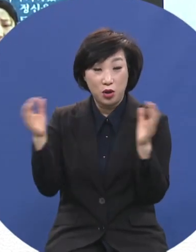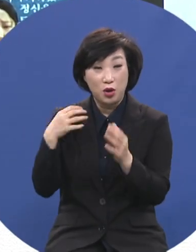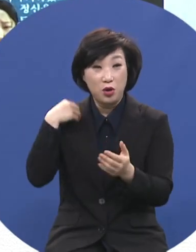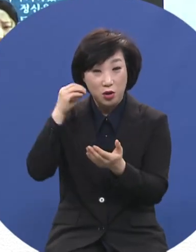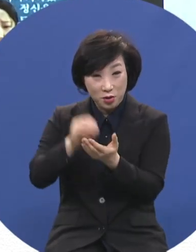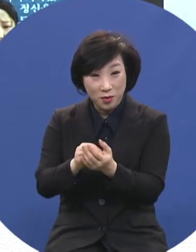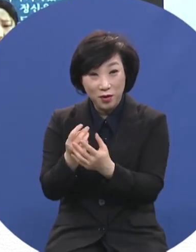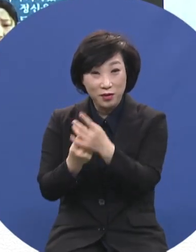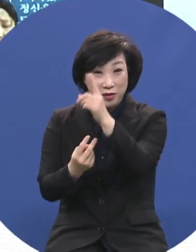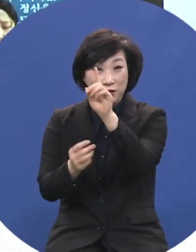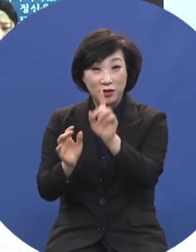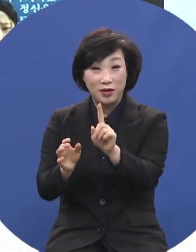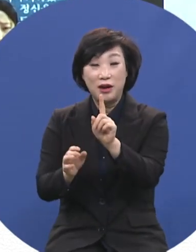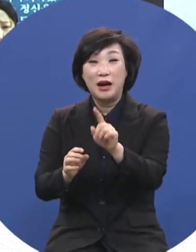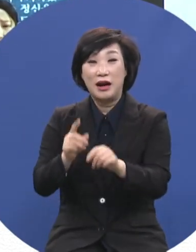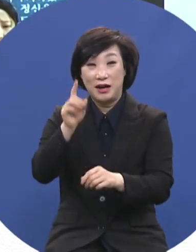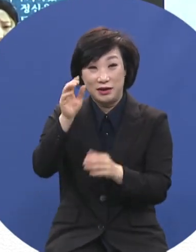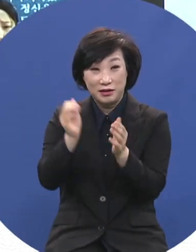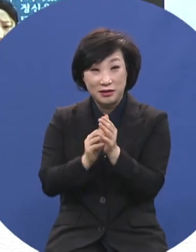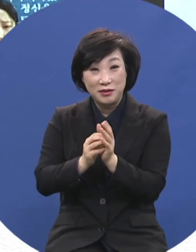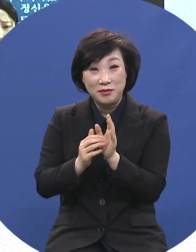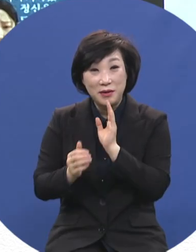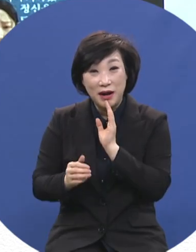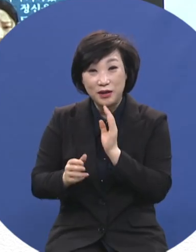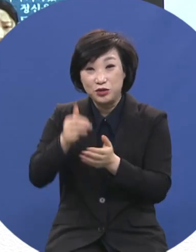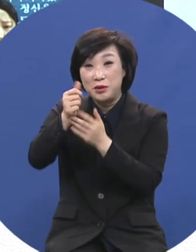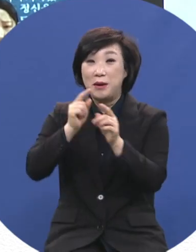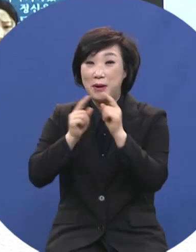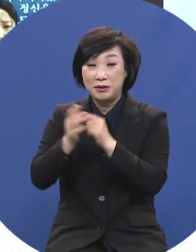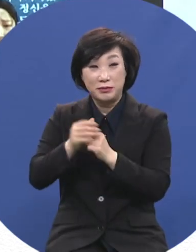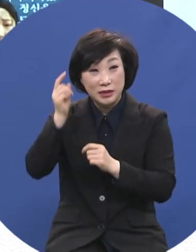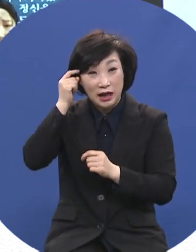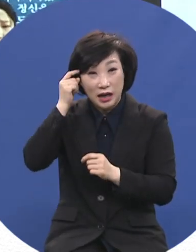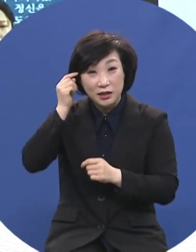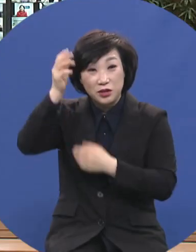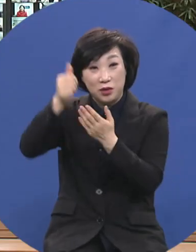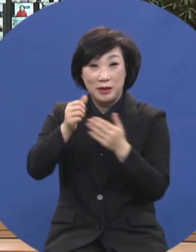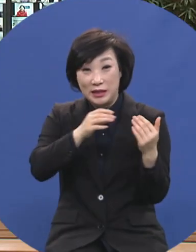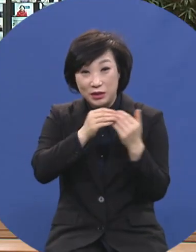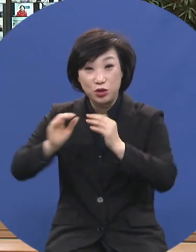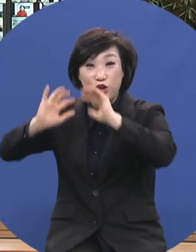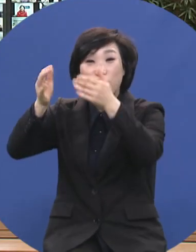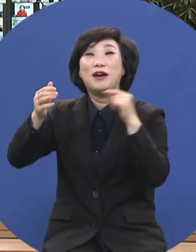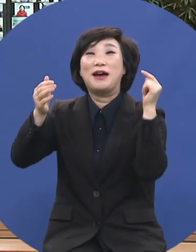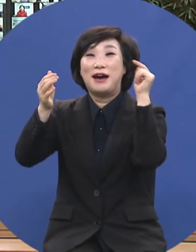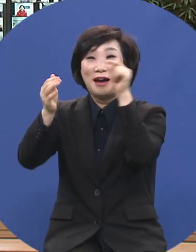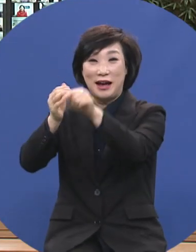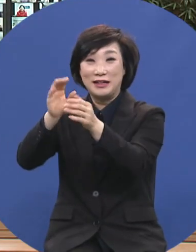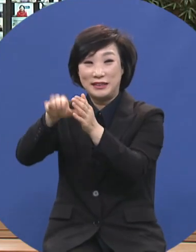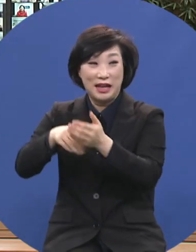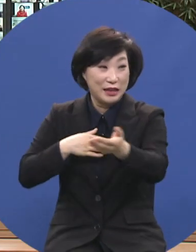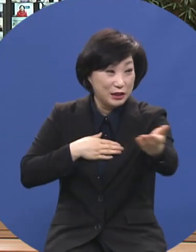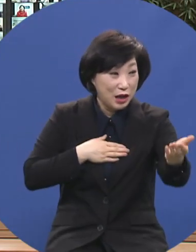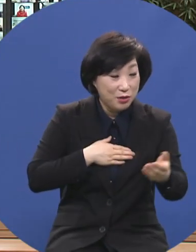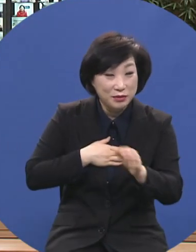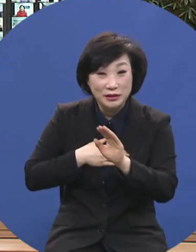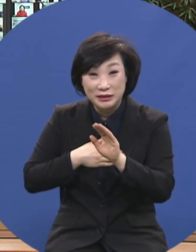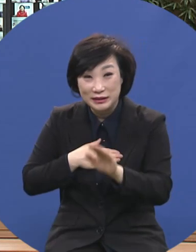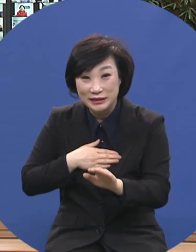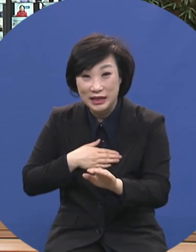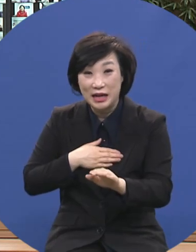되고 그의 생각과 그의 말씀과 성령의 인도에 따라 천국까지 가는 일에 절대